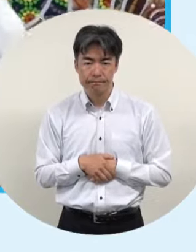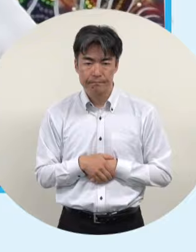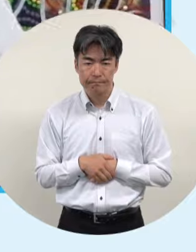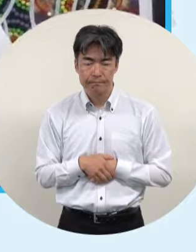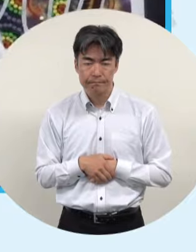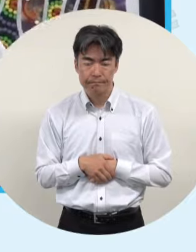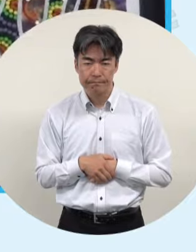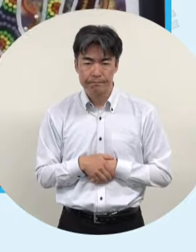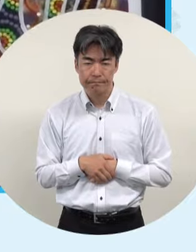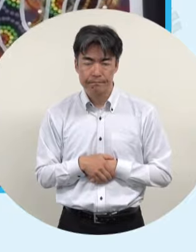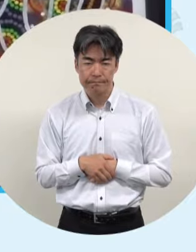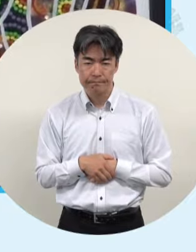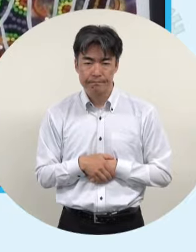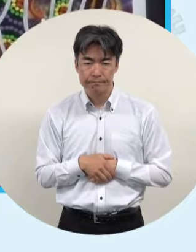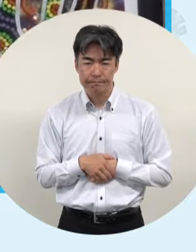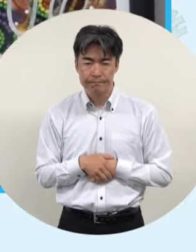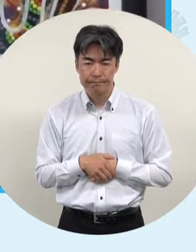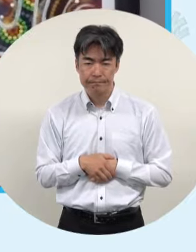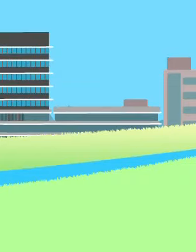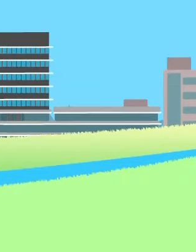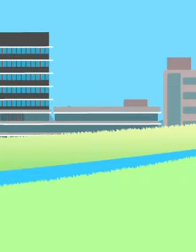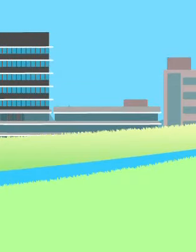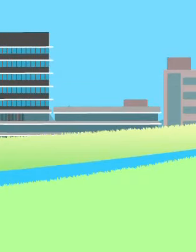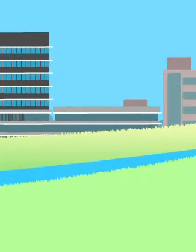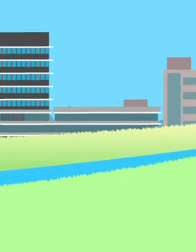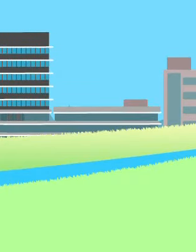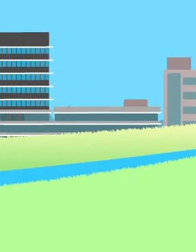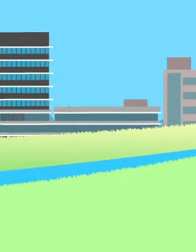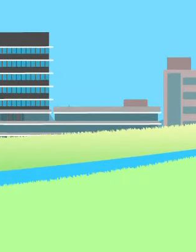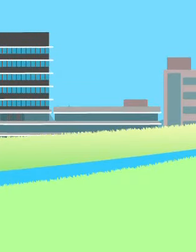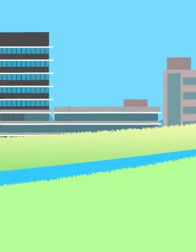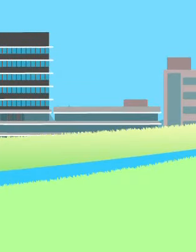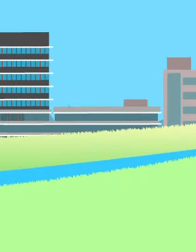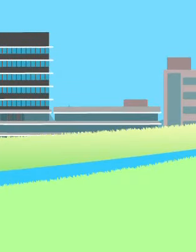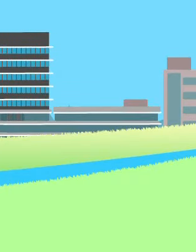協会にお話を伺いました。